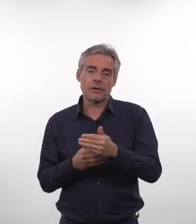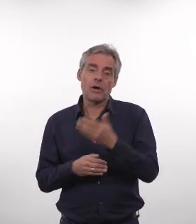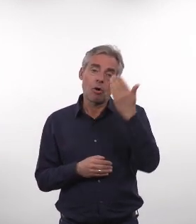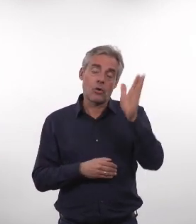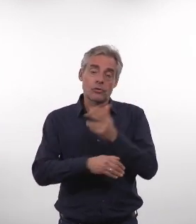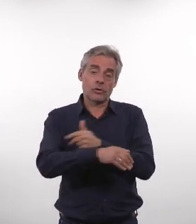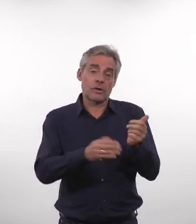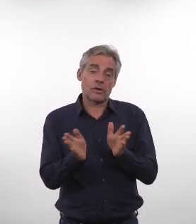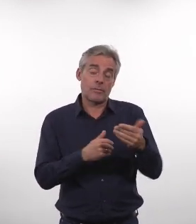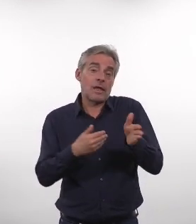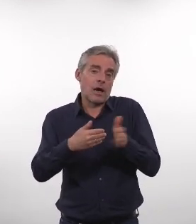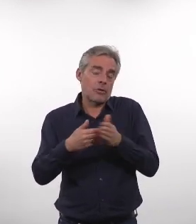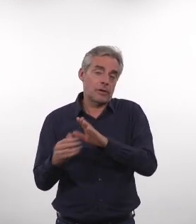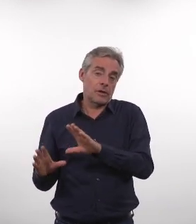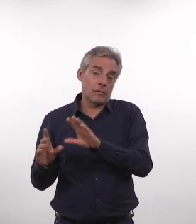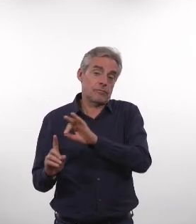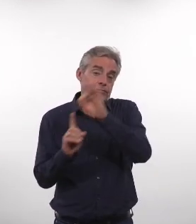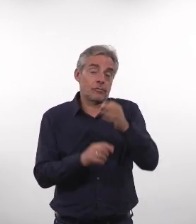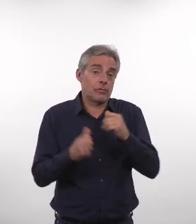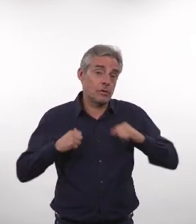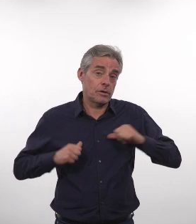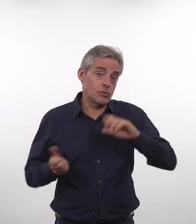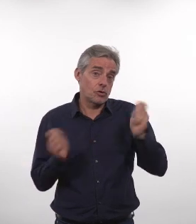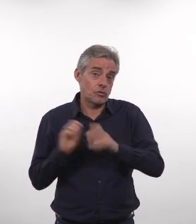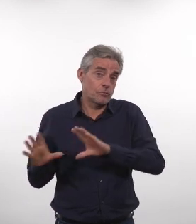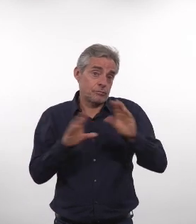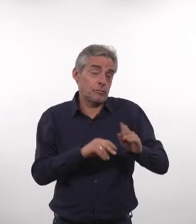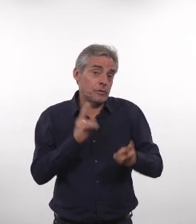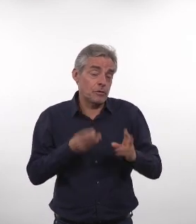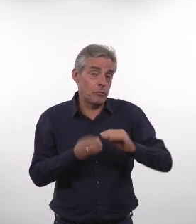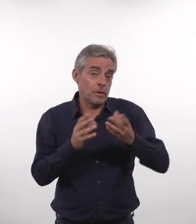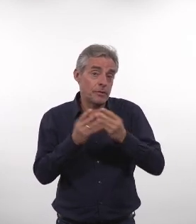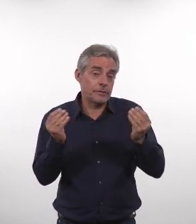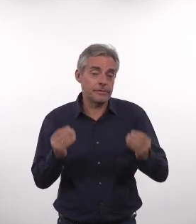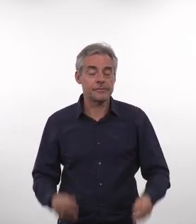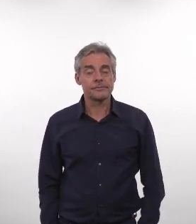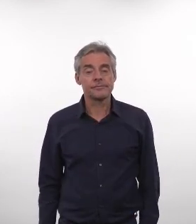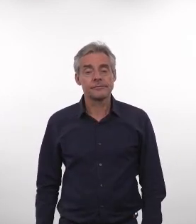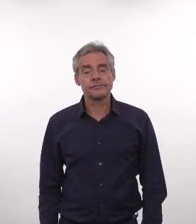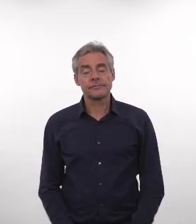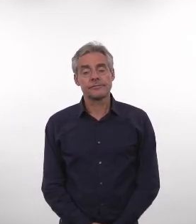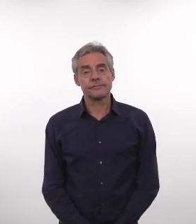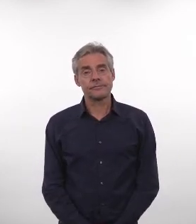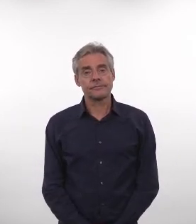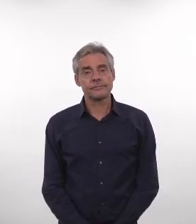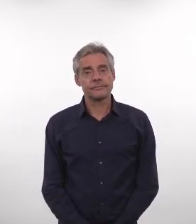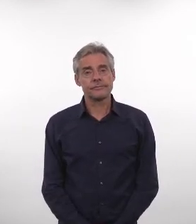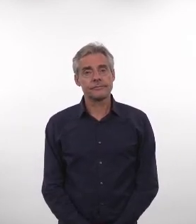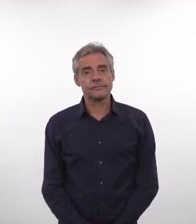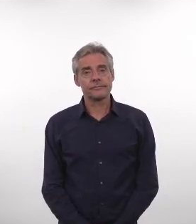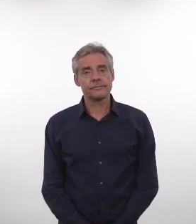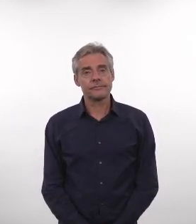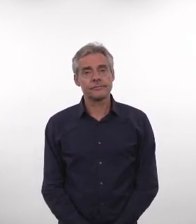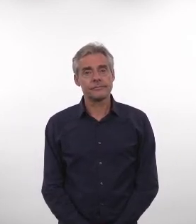trouver un cabinet pas très loin et ça pourrait résoudre le problème de façon plus rapide et plus facile.